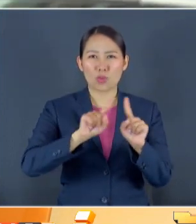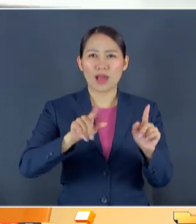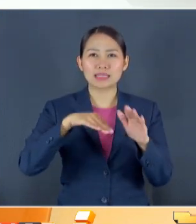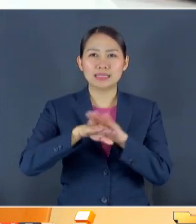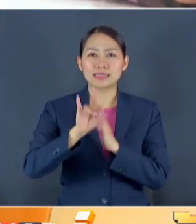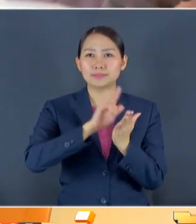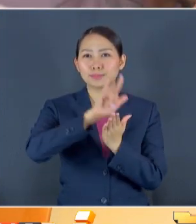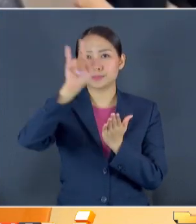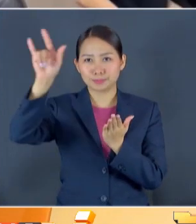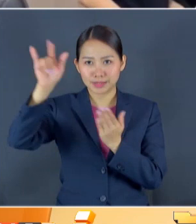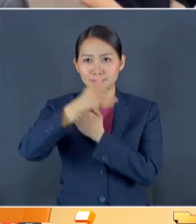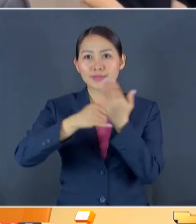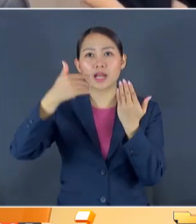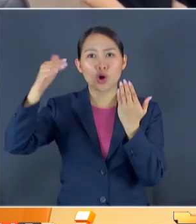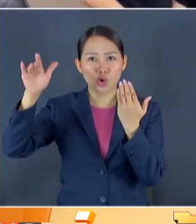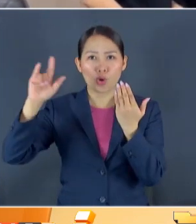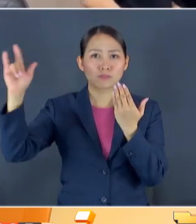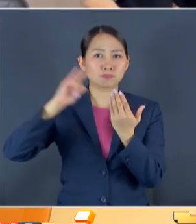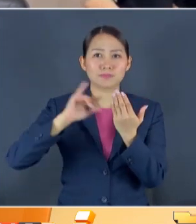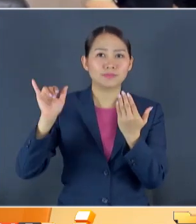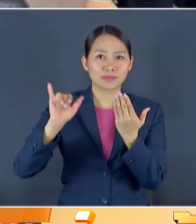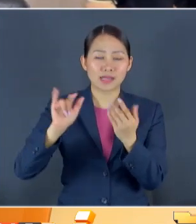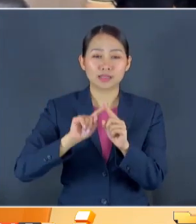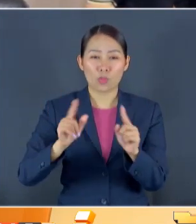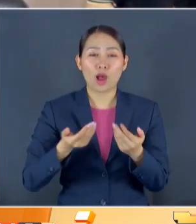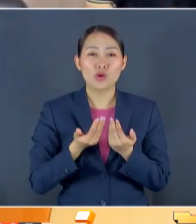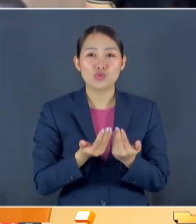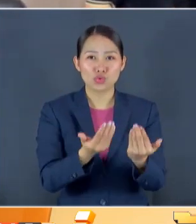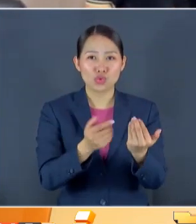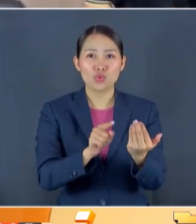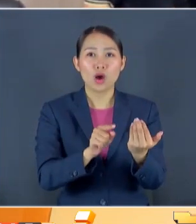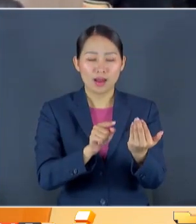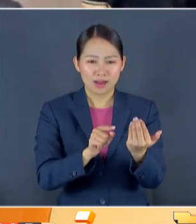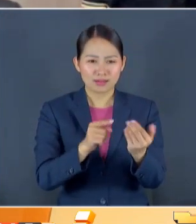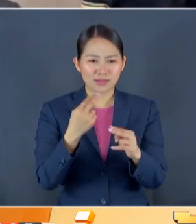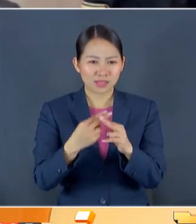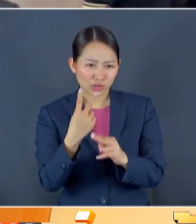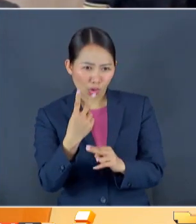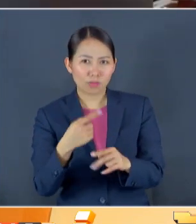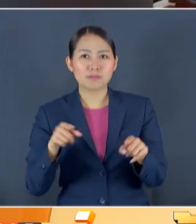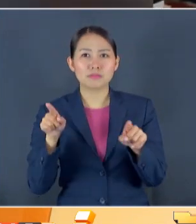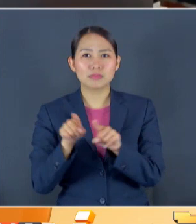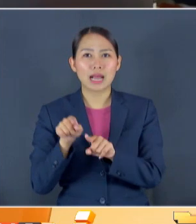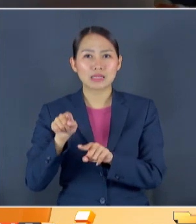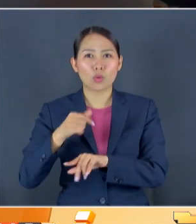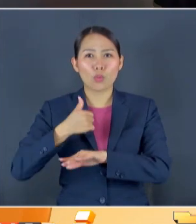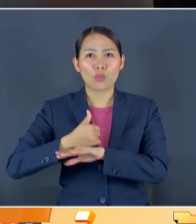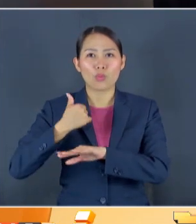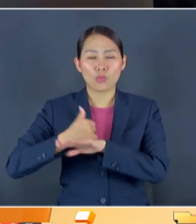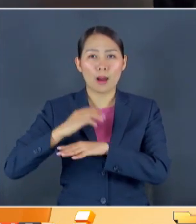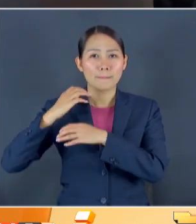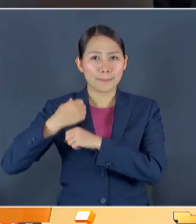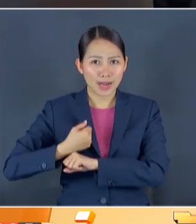องของการเป็นญาติกับเฮียเก้านะคะแต่ย้ำว่าไม่ได้มีพ่อคนเดียวกันคือก่อนหน้านี้มันมีข่าวบอกว่าเป็น